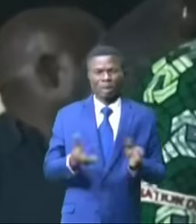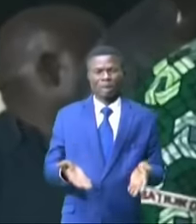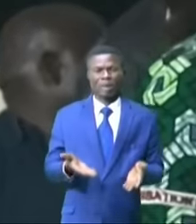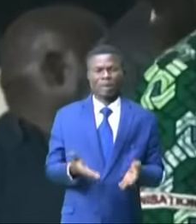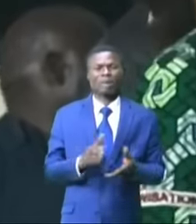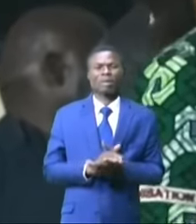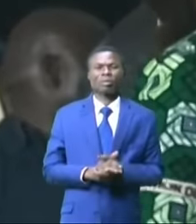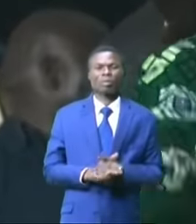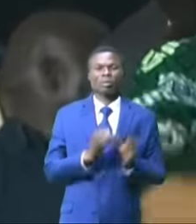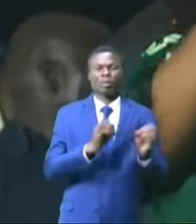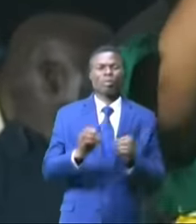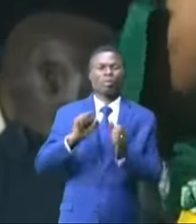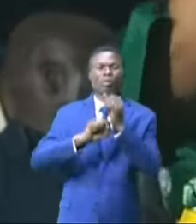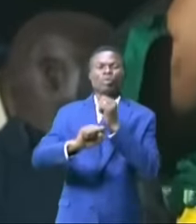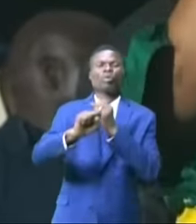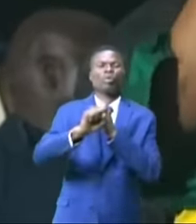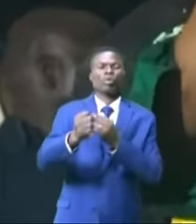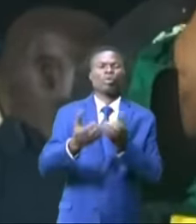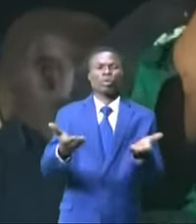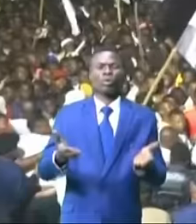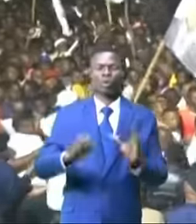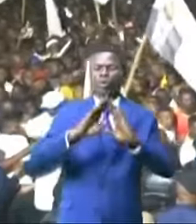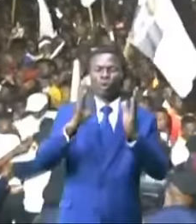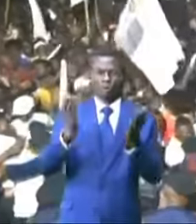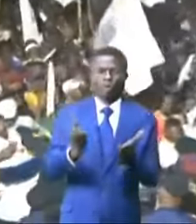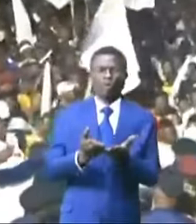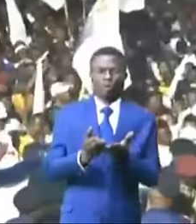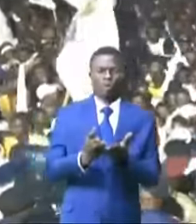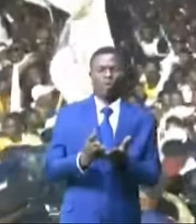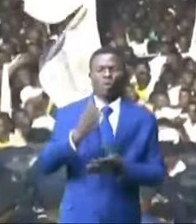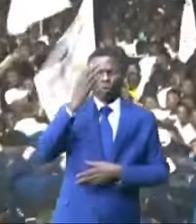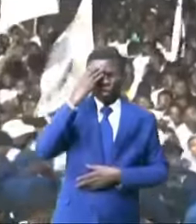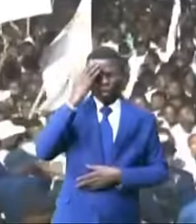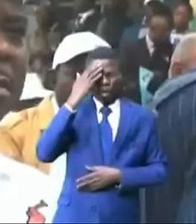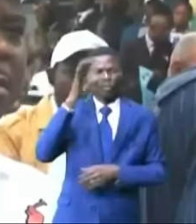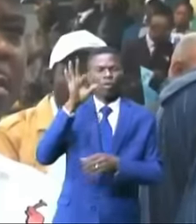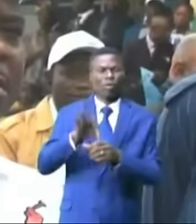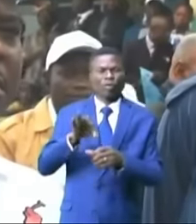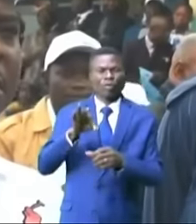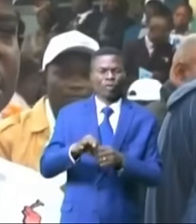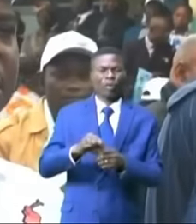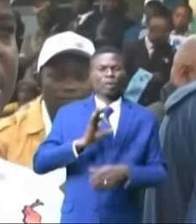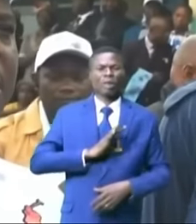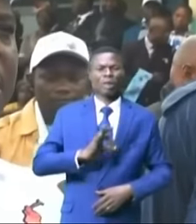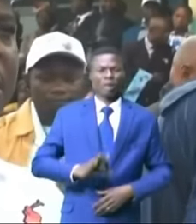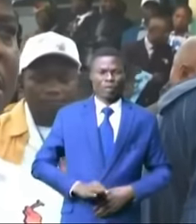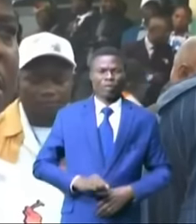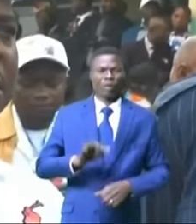soit réussie, pour qu'il puisse bénéficier du second mandat de concession avec une